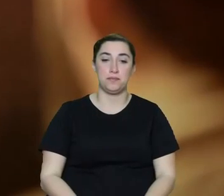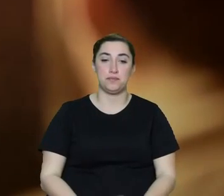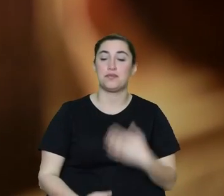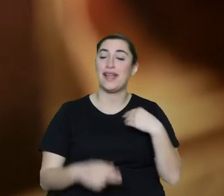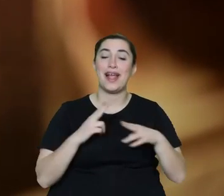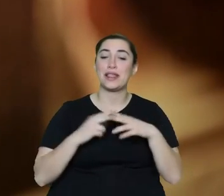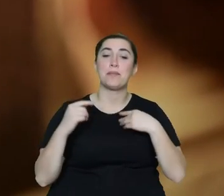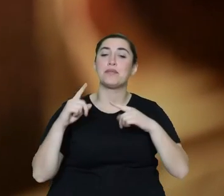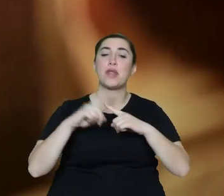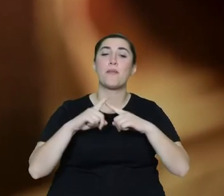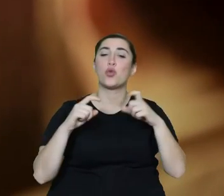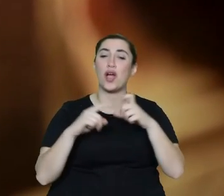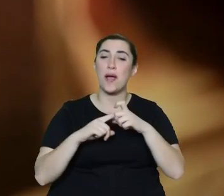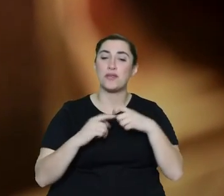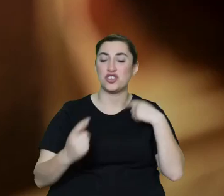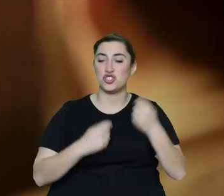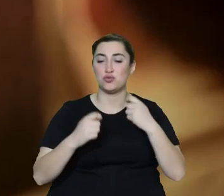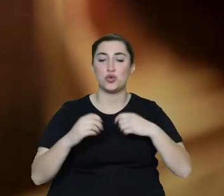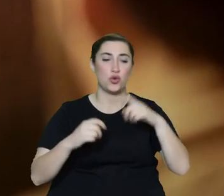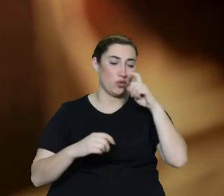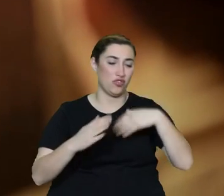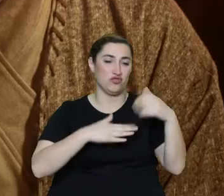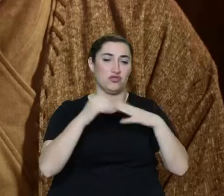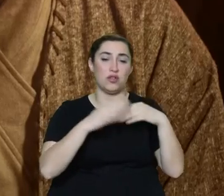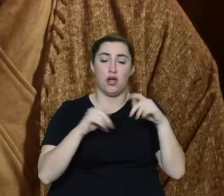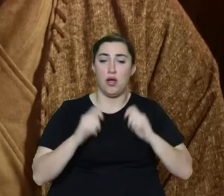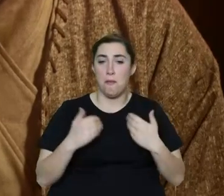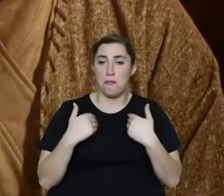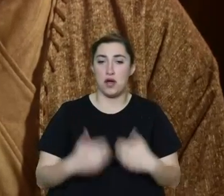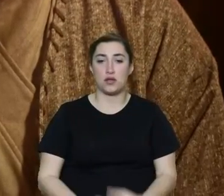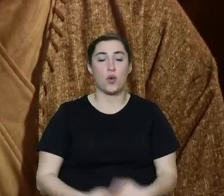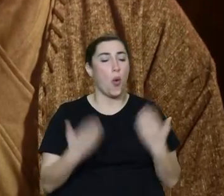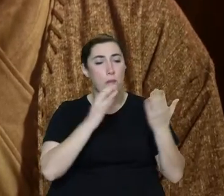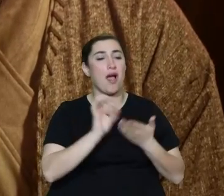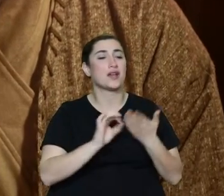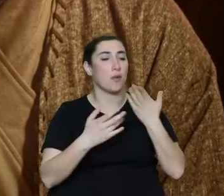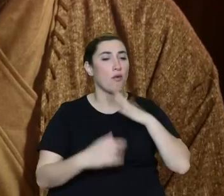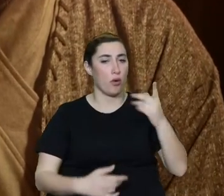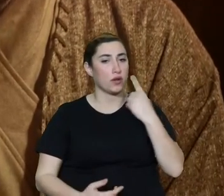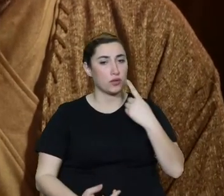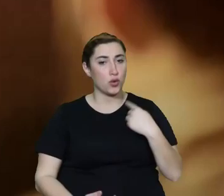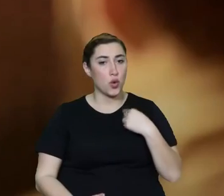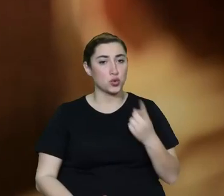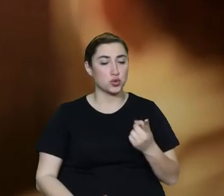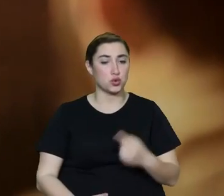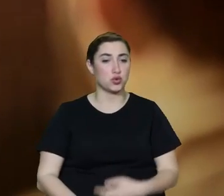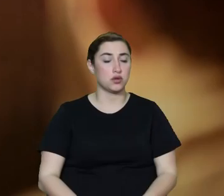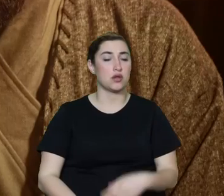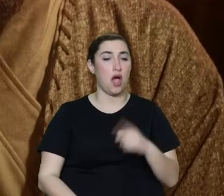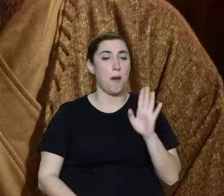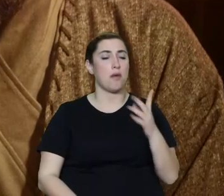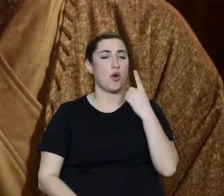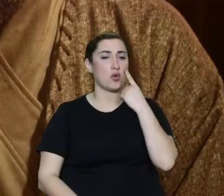Adımız Tapduk Emre, işimiz duvar ustalığıdır. Okumam yazmam yok dersiniz.